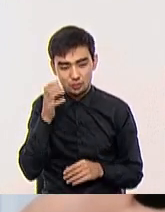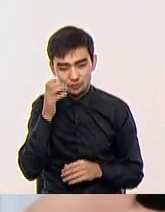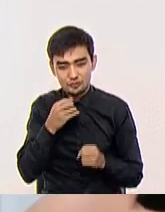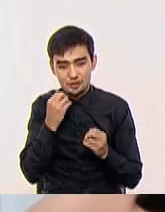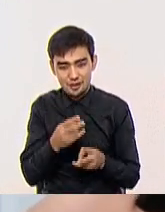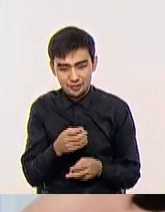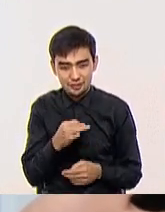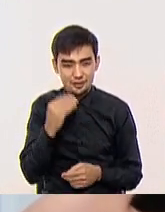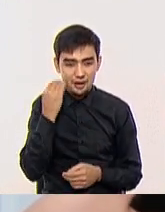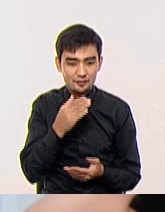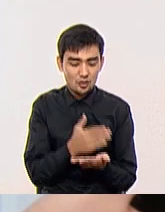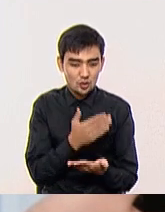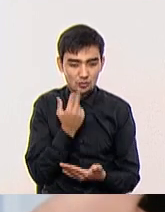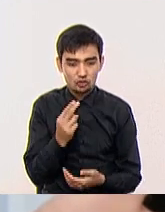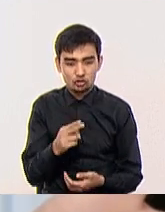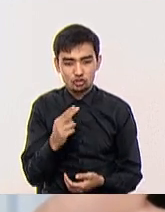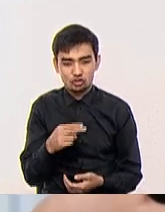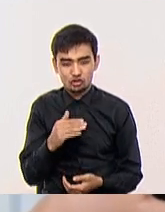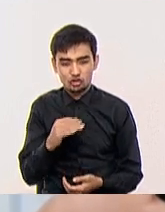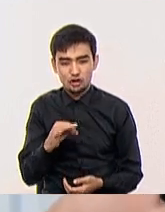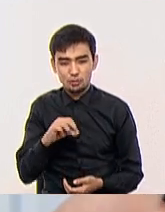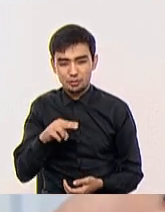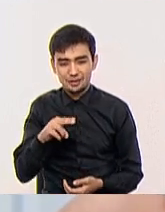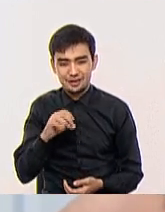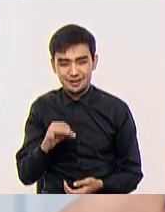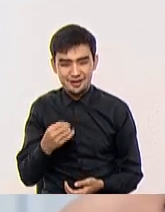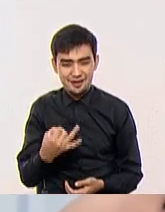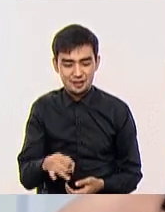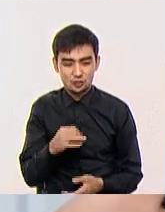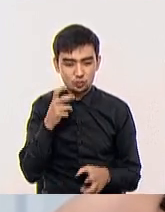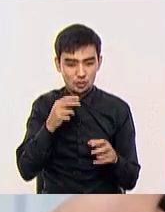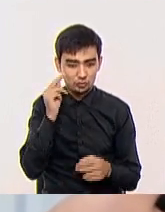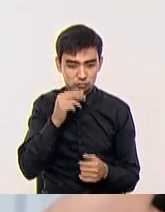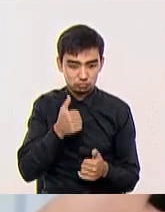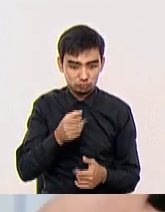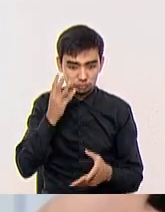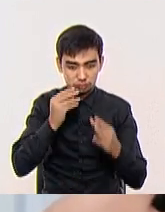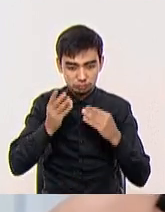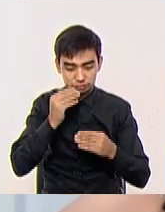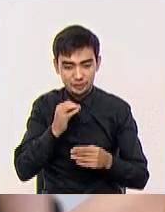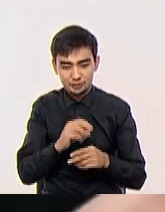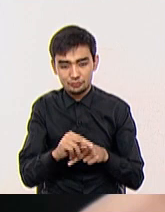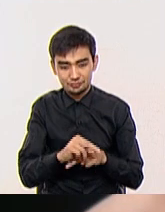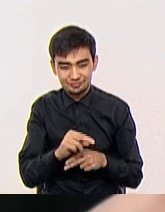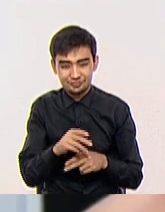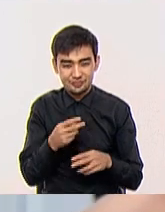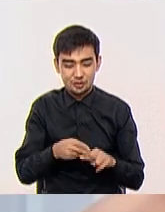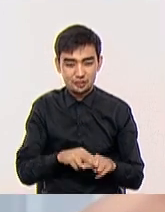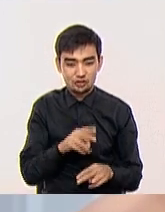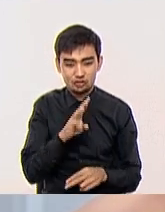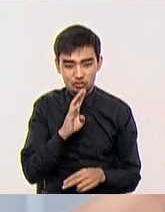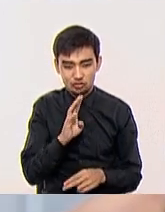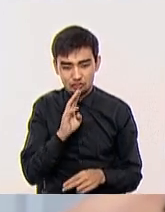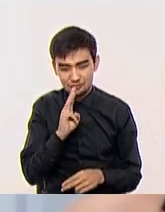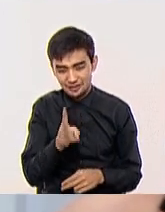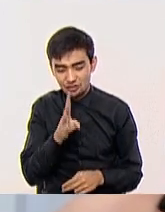образования, за качеством, за GPA, то есть успеваемостью студента, и тем самым мониторить, какой в итоге кадр через 4 либо